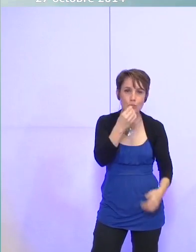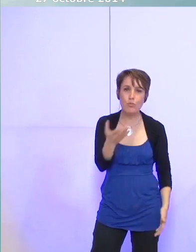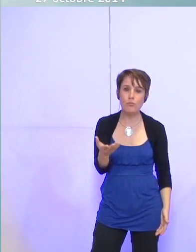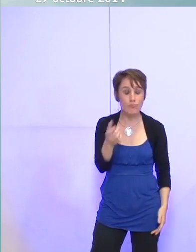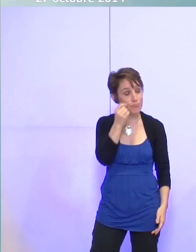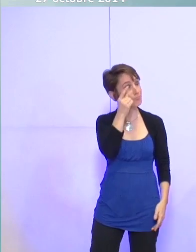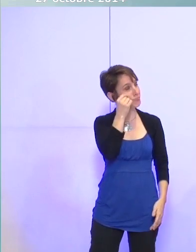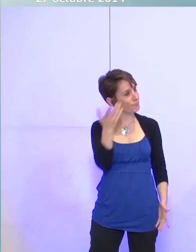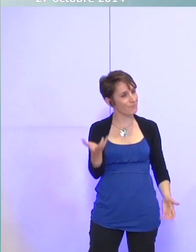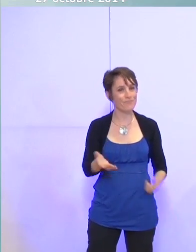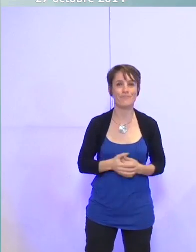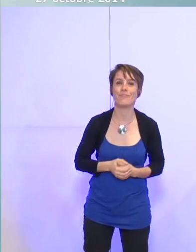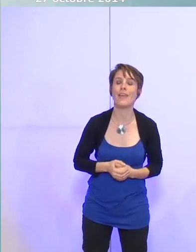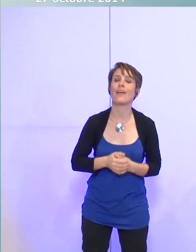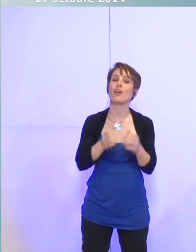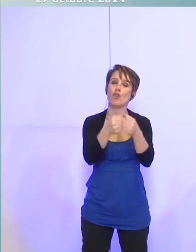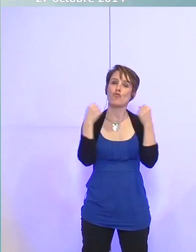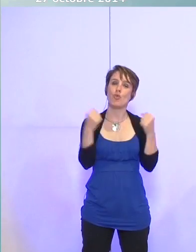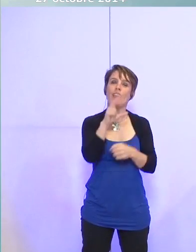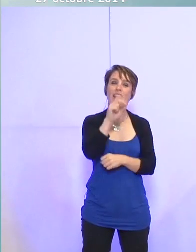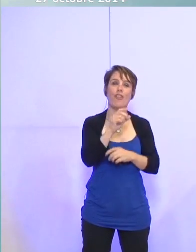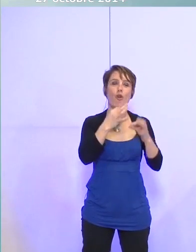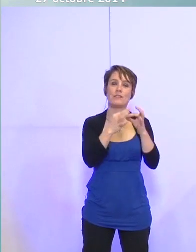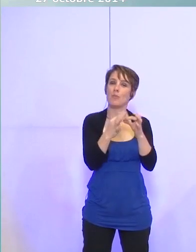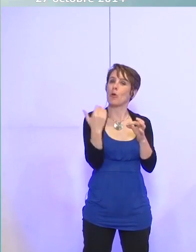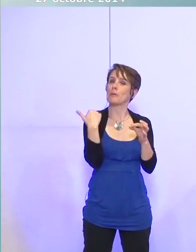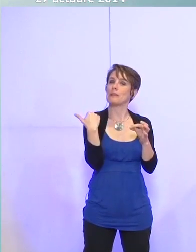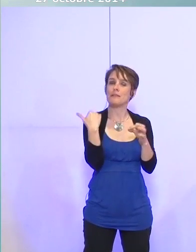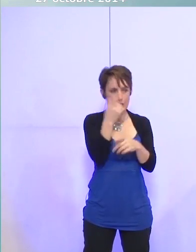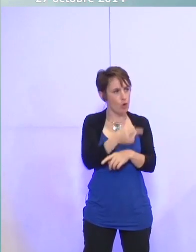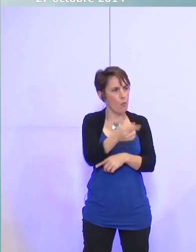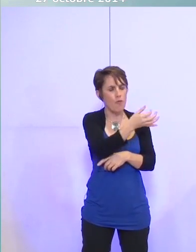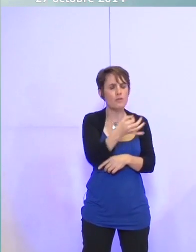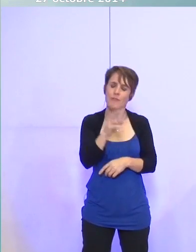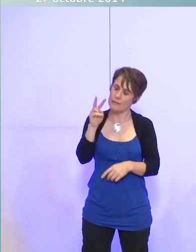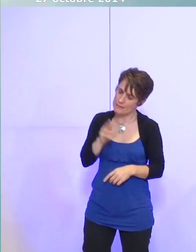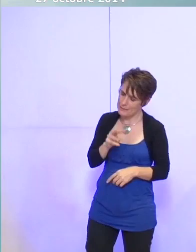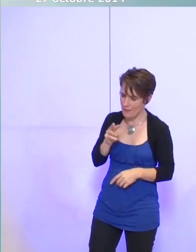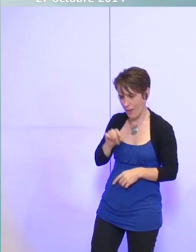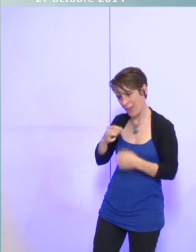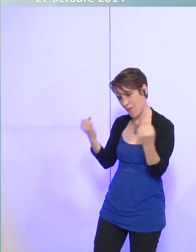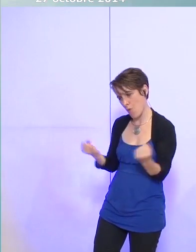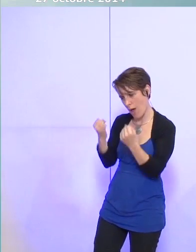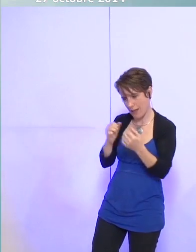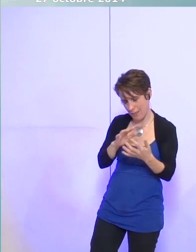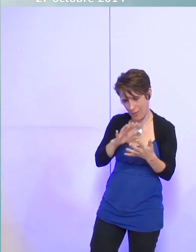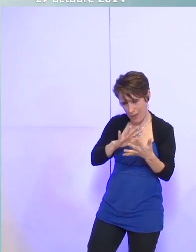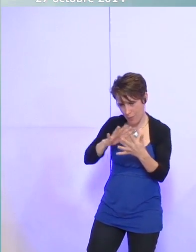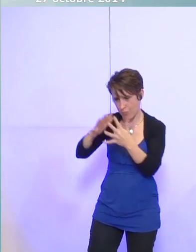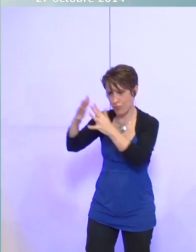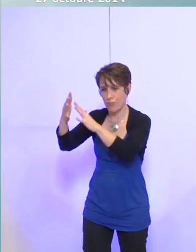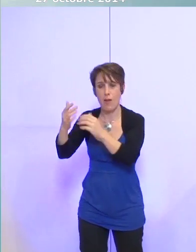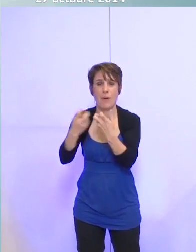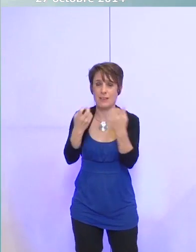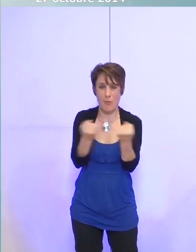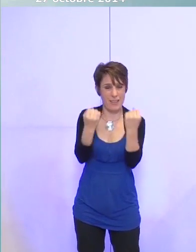la presse du 30 septembre, vous reconnaissez qu'il faut réorienter l'activité en laissant de côté celles qui sont les plus